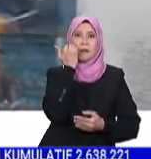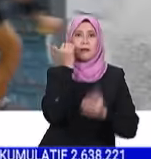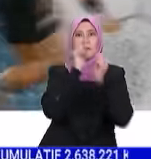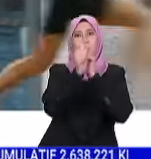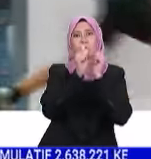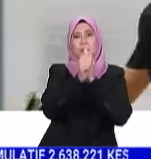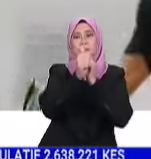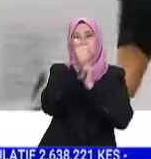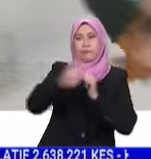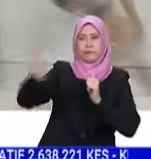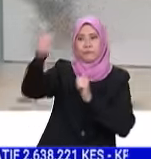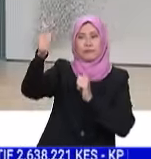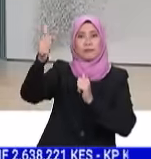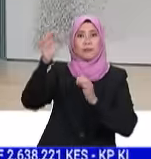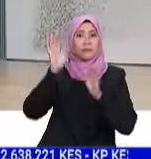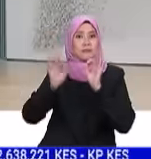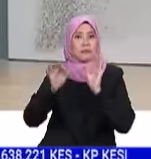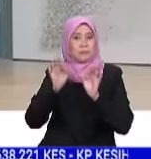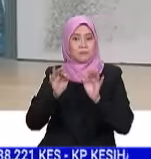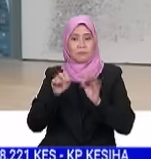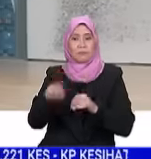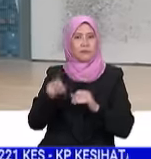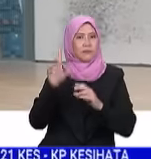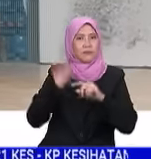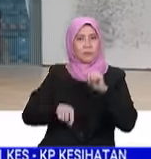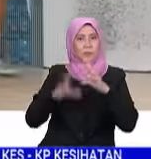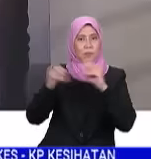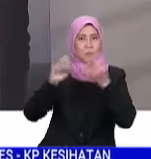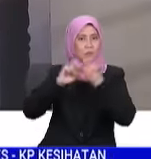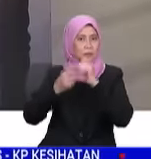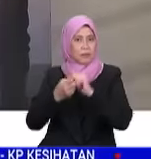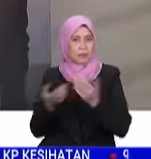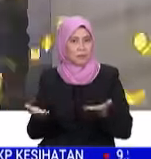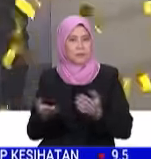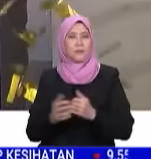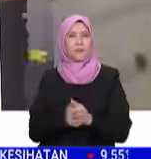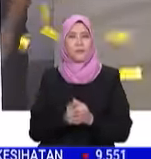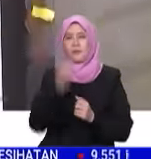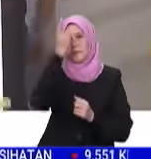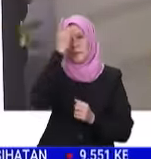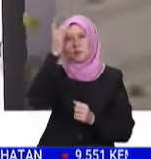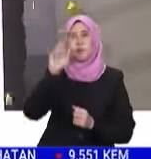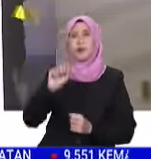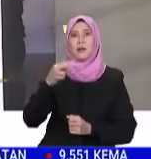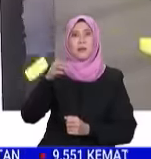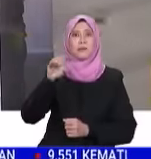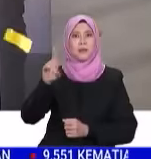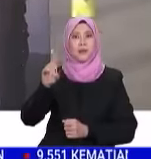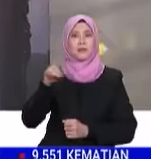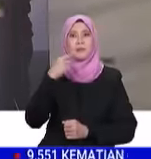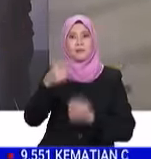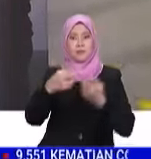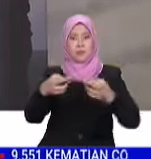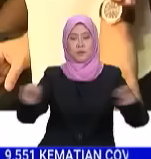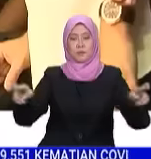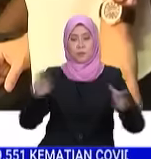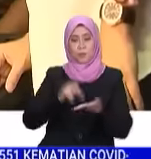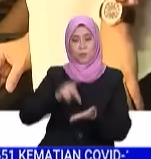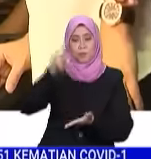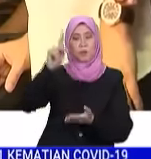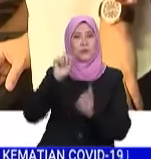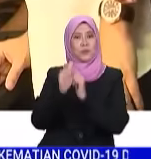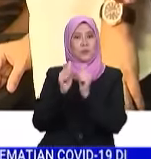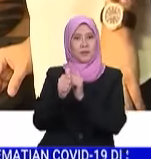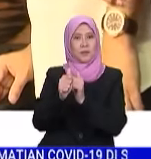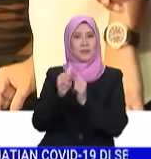sukan jika persekutuan Sash dunia tidak menyelesaikan isu tersebut Datuk Seri Ahmad Faizal ditemui selepas merasmikan Kompleks Majlis